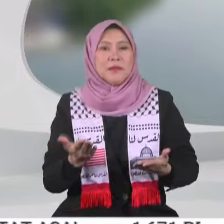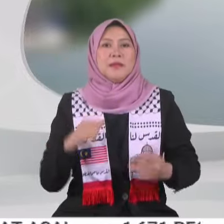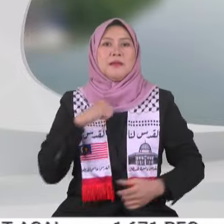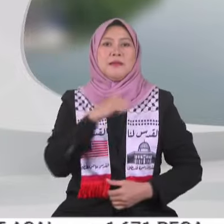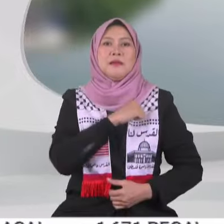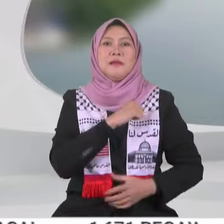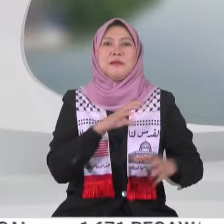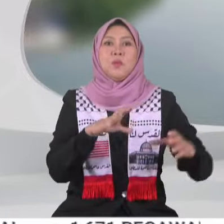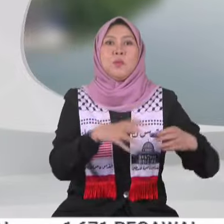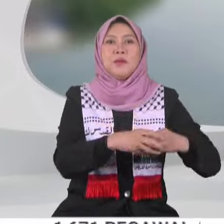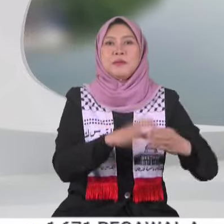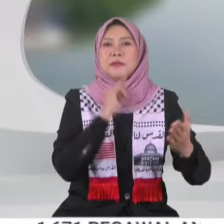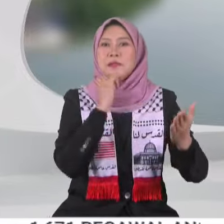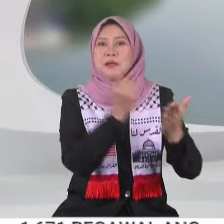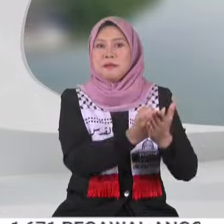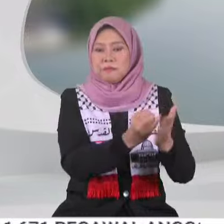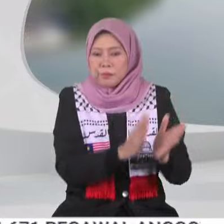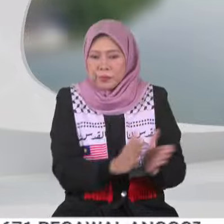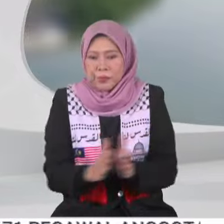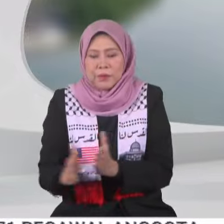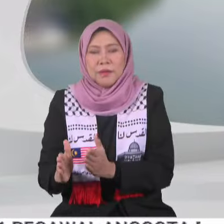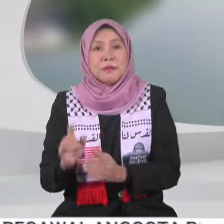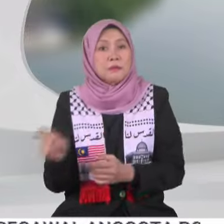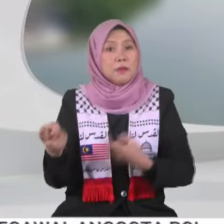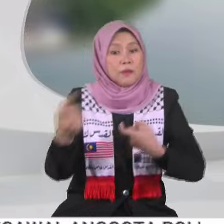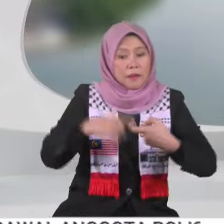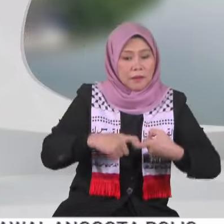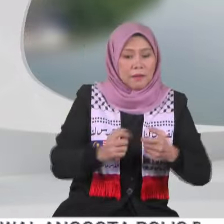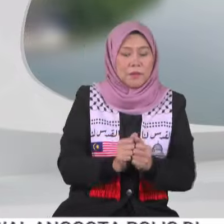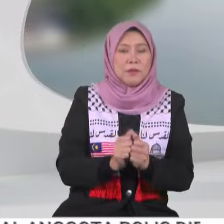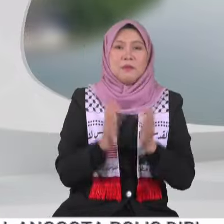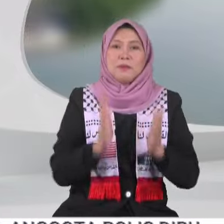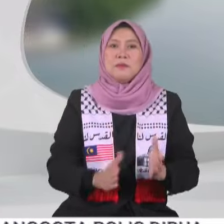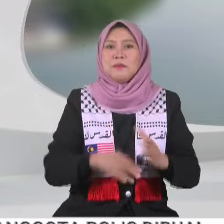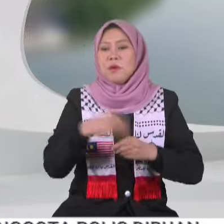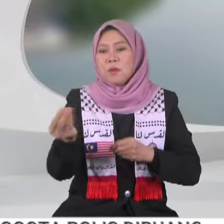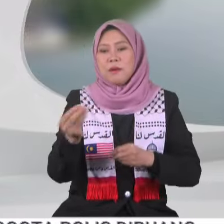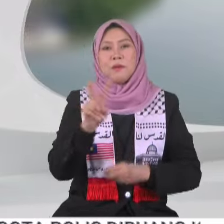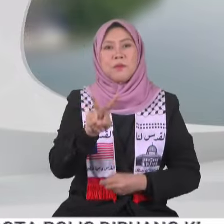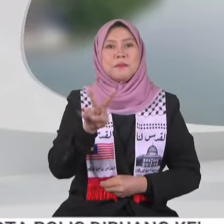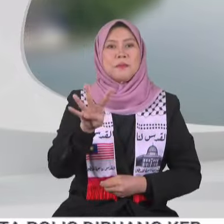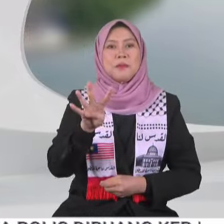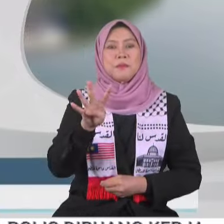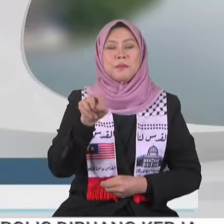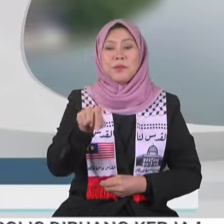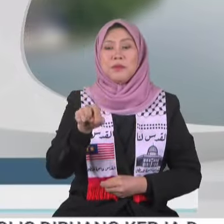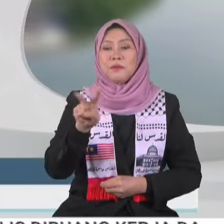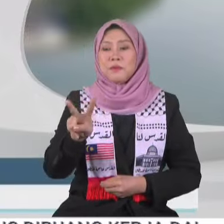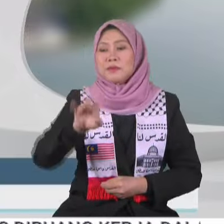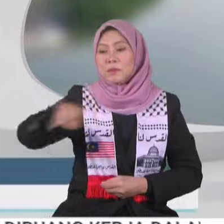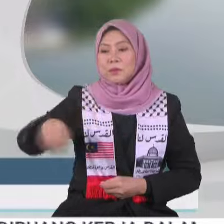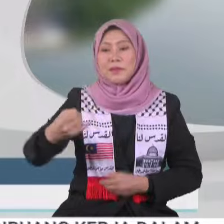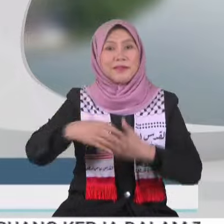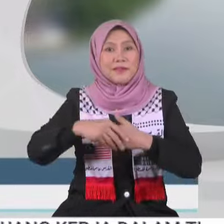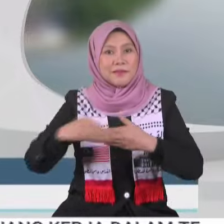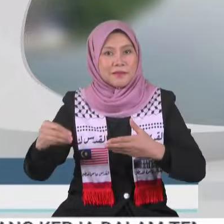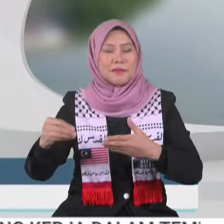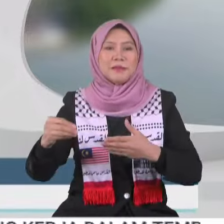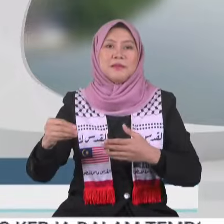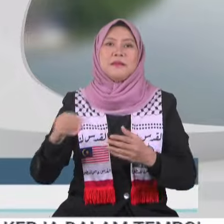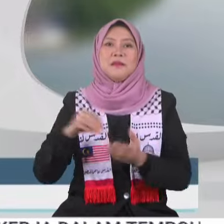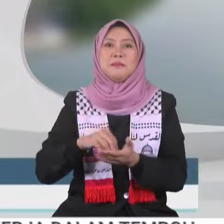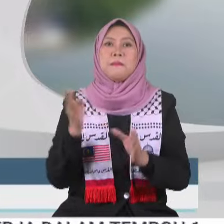ahli kumpulan jenayah terancang. Mereka dikaitkan dengan sindiket pengeluaran RM24.2 juta ringgit deposit